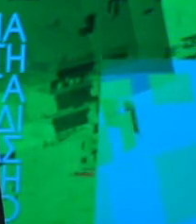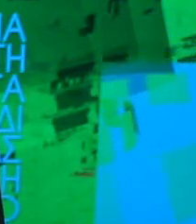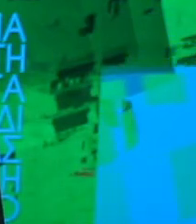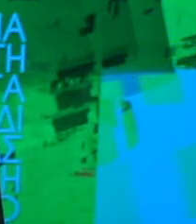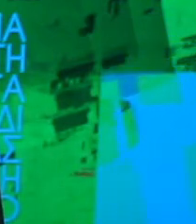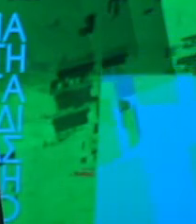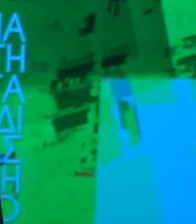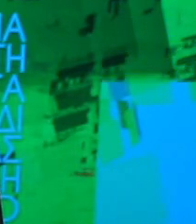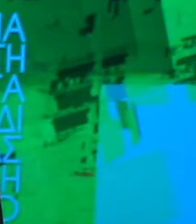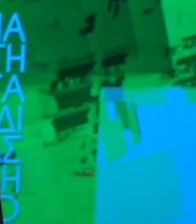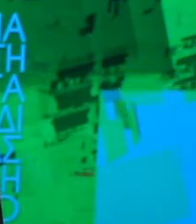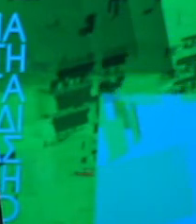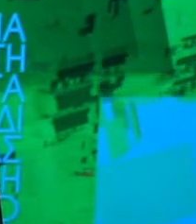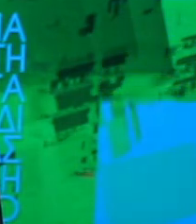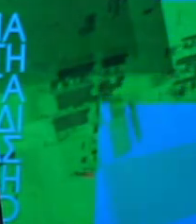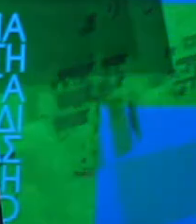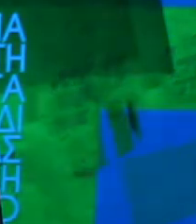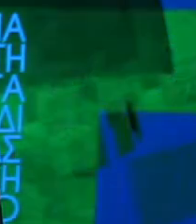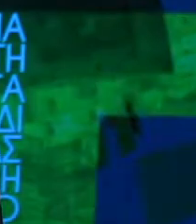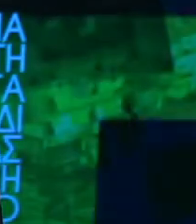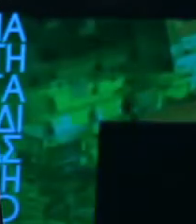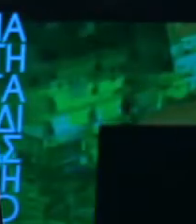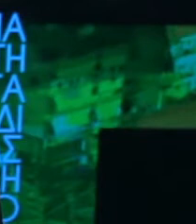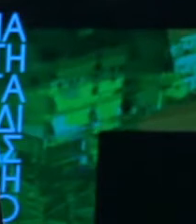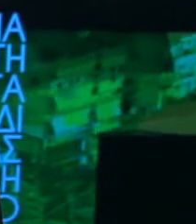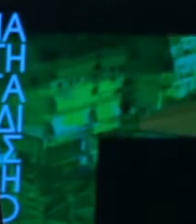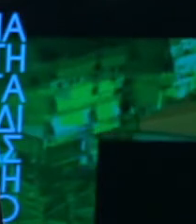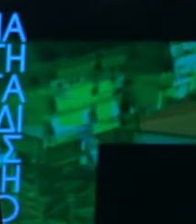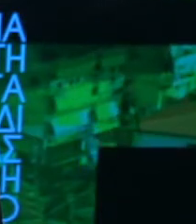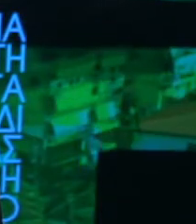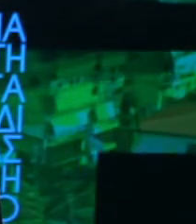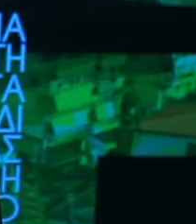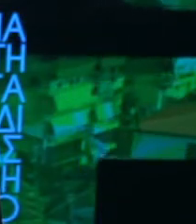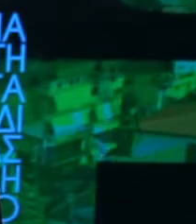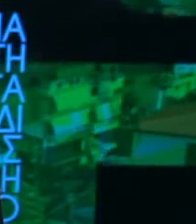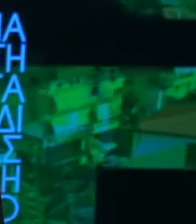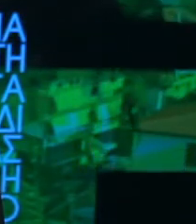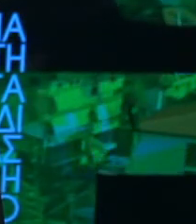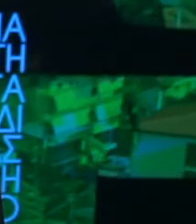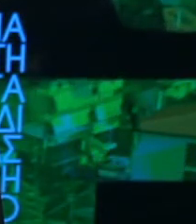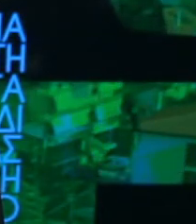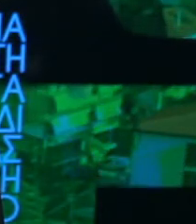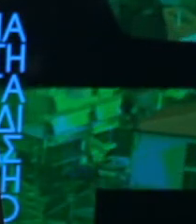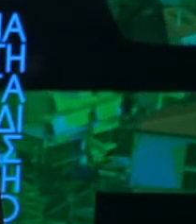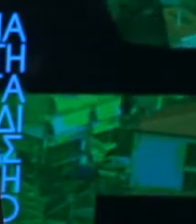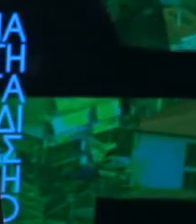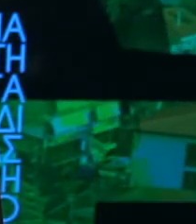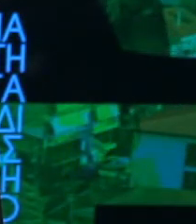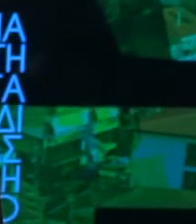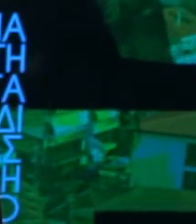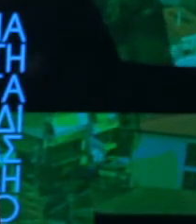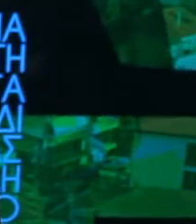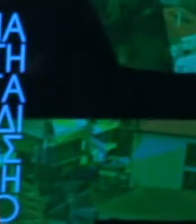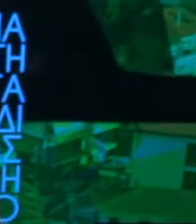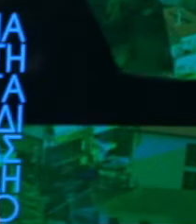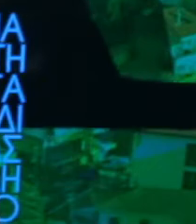ενίσχυση επιχειρήσεων και πολιτών από την ακρίβεια ανακοίνωσε ο Υπουργός Οικονομικών Χρήστος Σταϊκούρας, εξειδικεύοντας τις χθεσινές